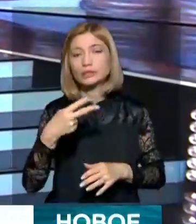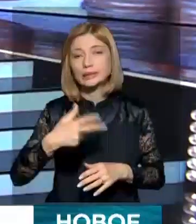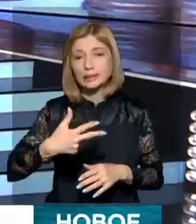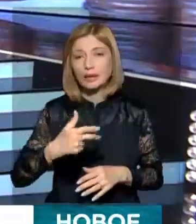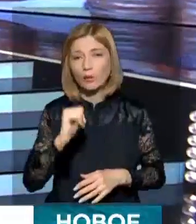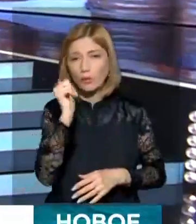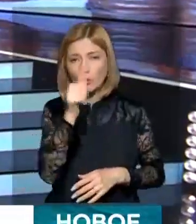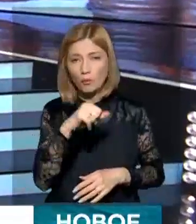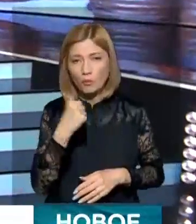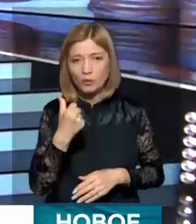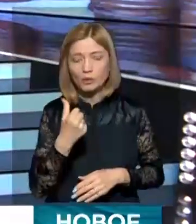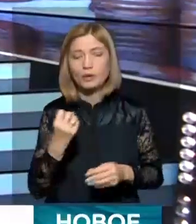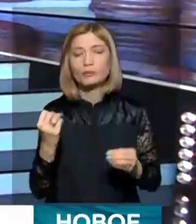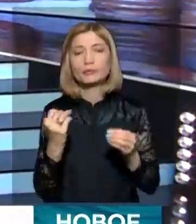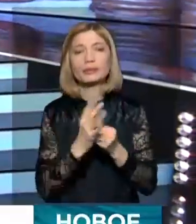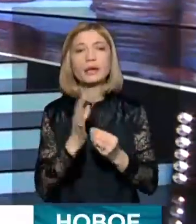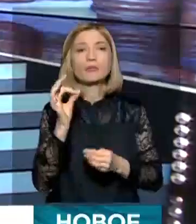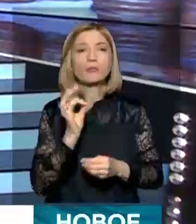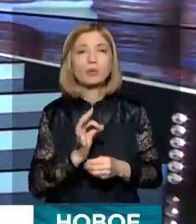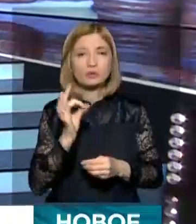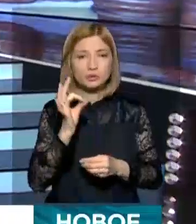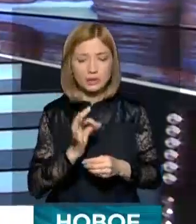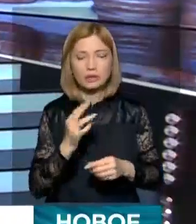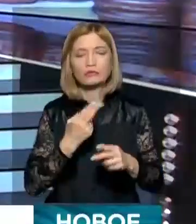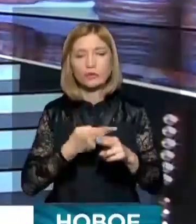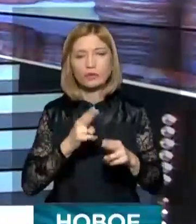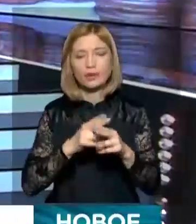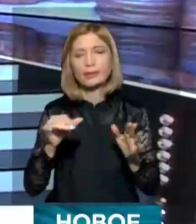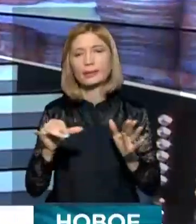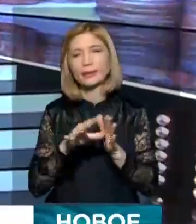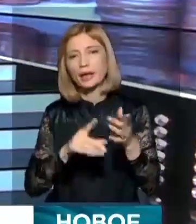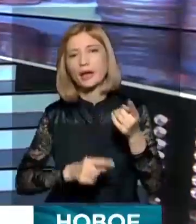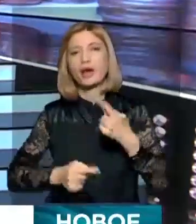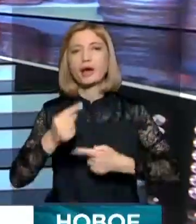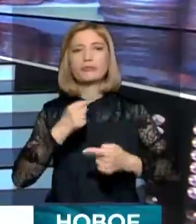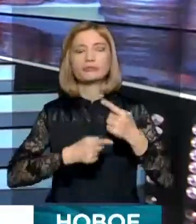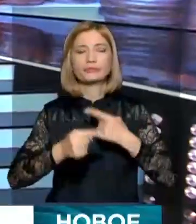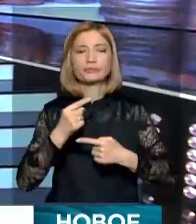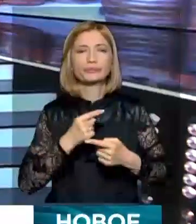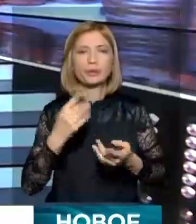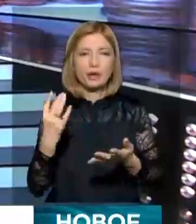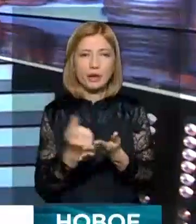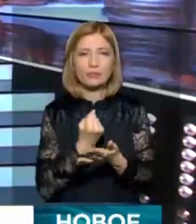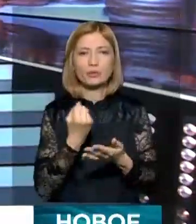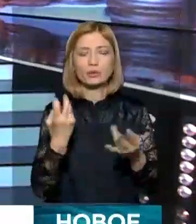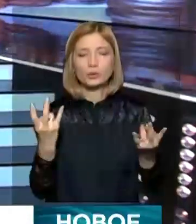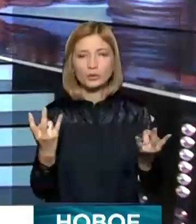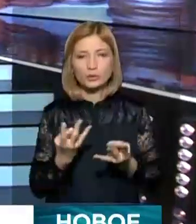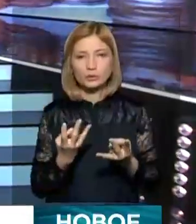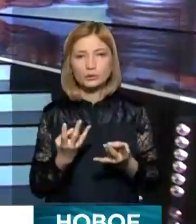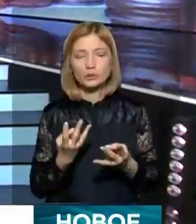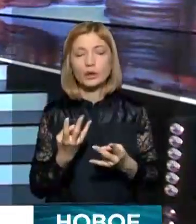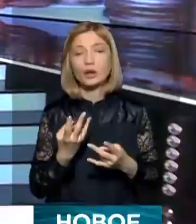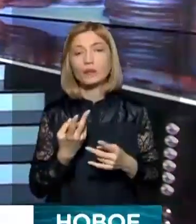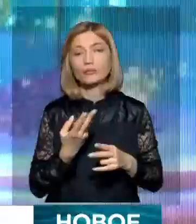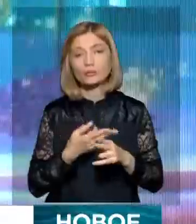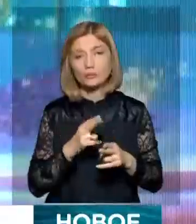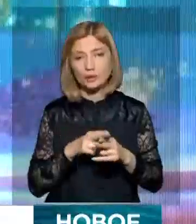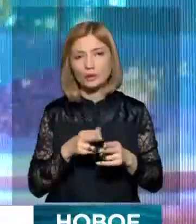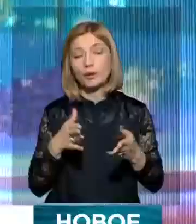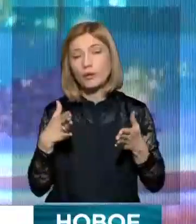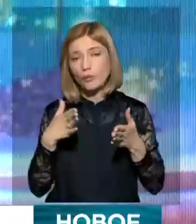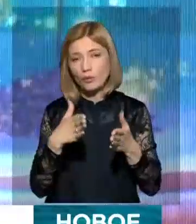достичь 15% доли ВИЭ в энергобалансе страны. И в этой отрасли происходит очень